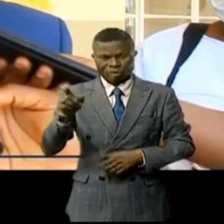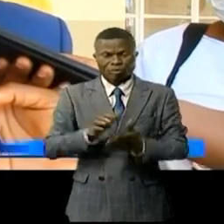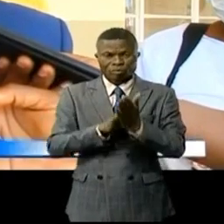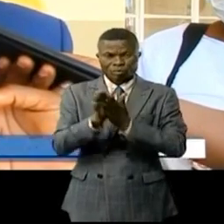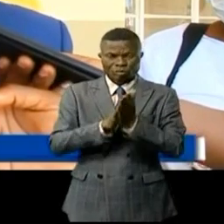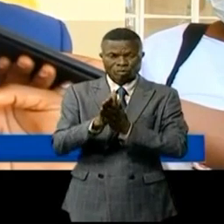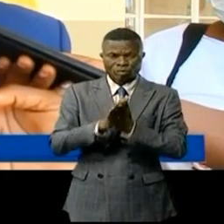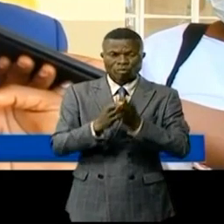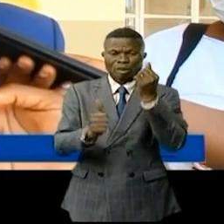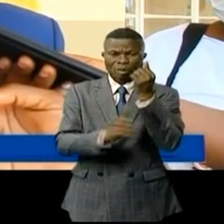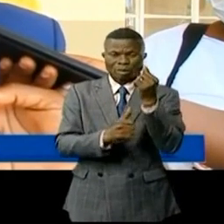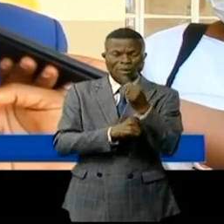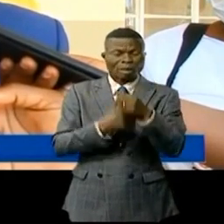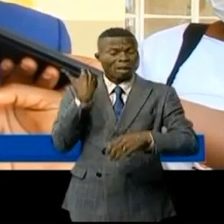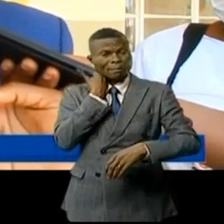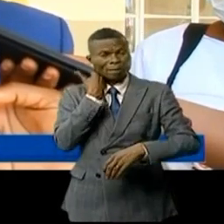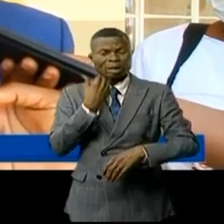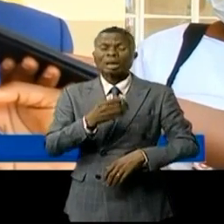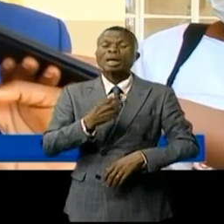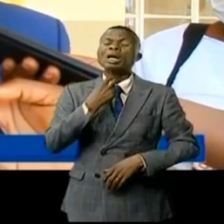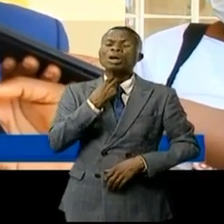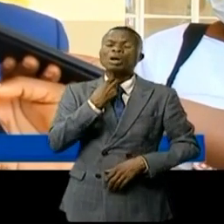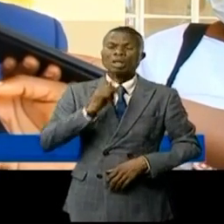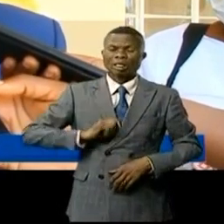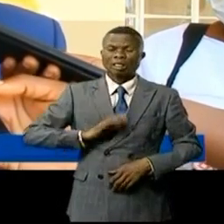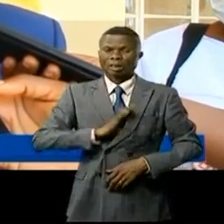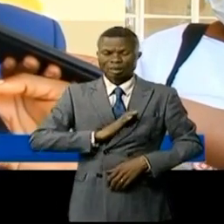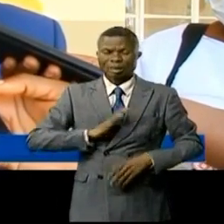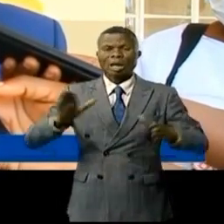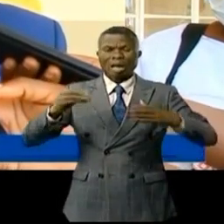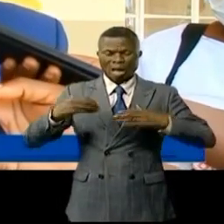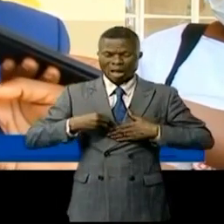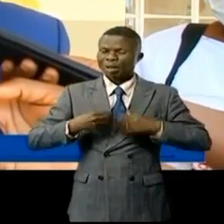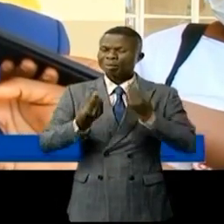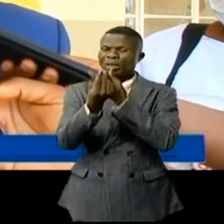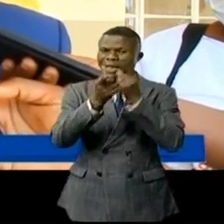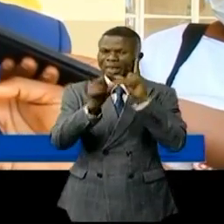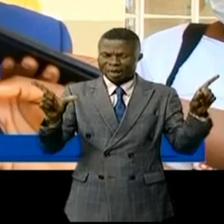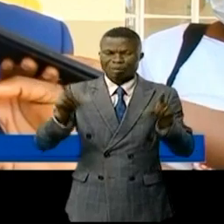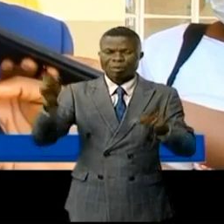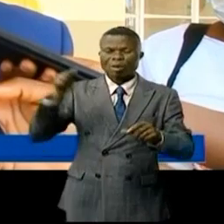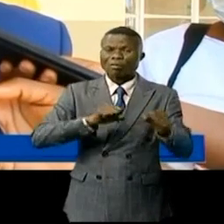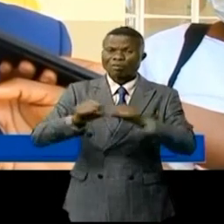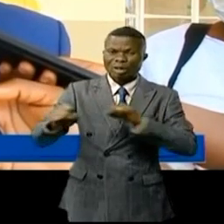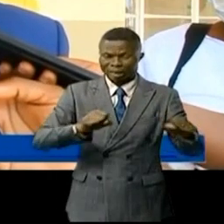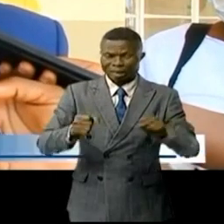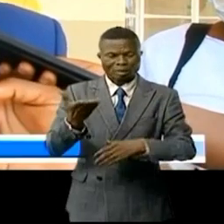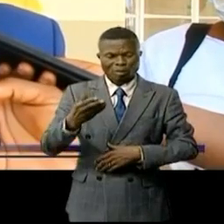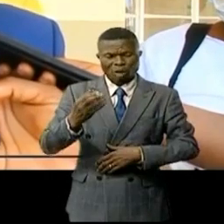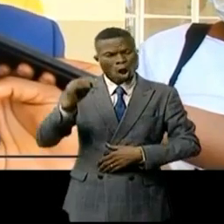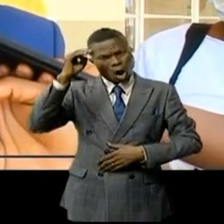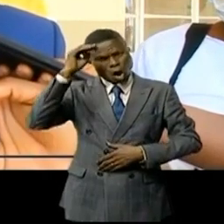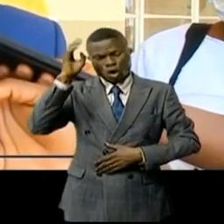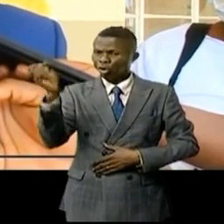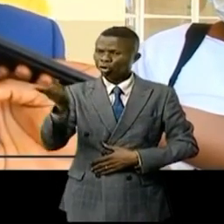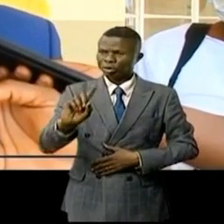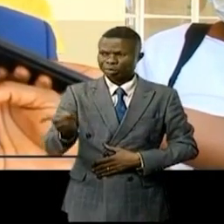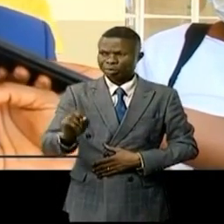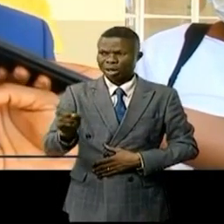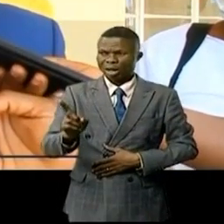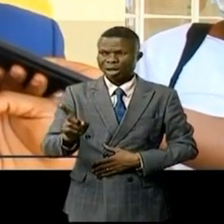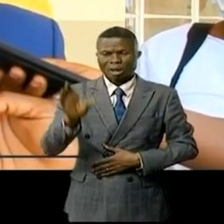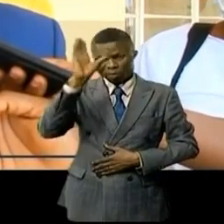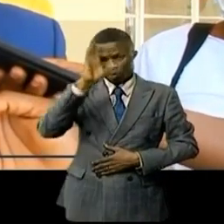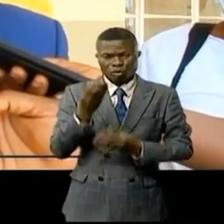personnes atteintes de la tuberculose puissent accepter de venir volontairement, qu'elles ne se gênent pas de pouvoir répondre à l'invitation, à la